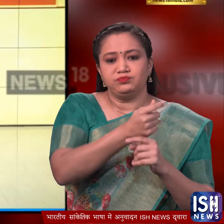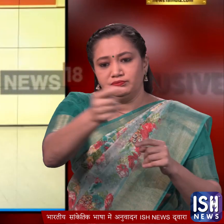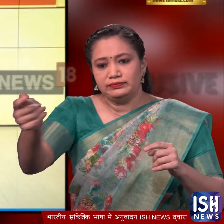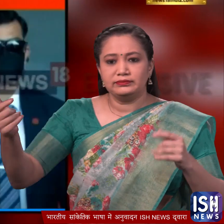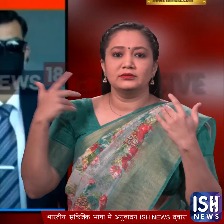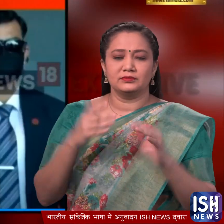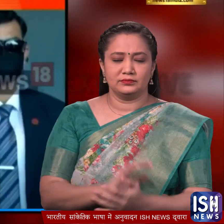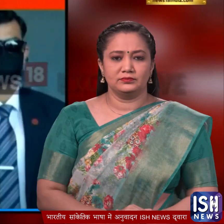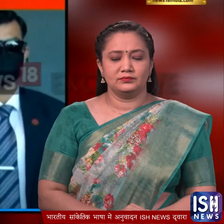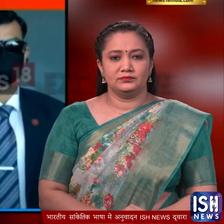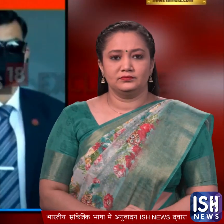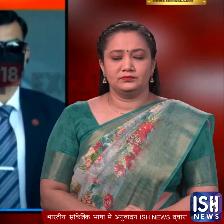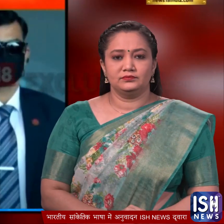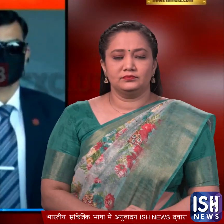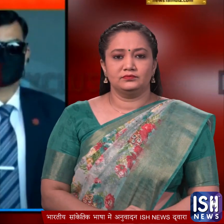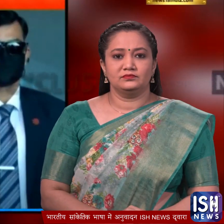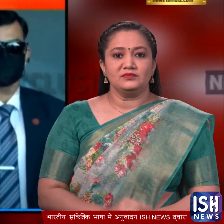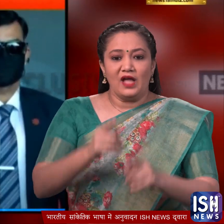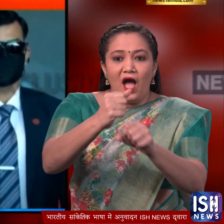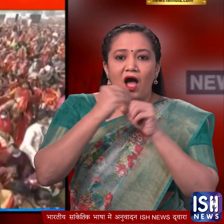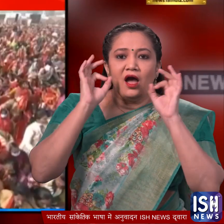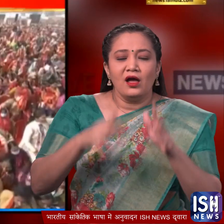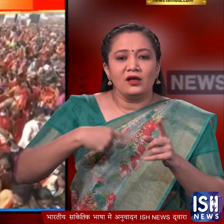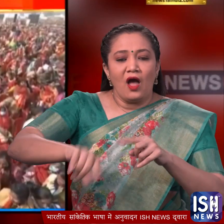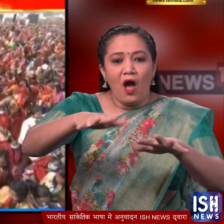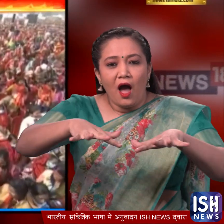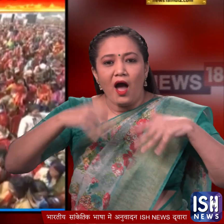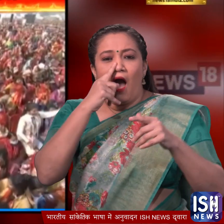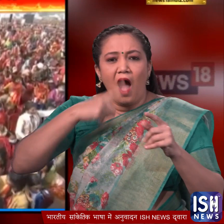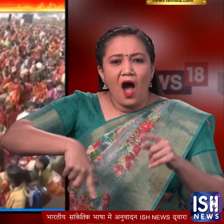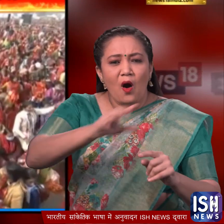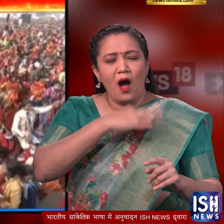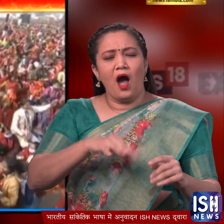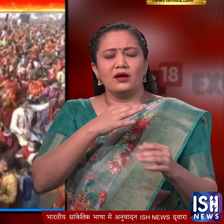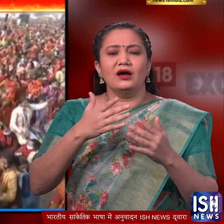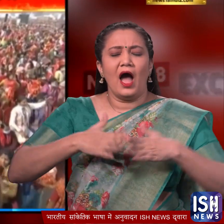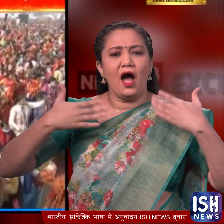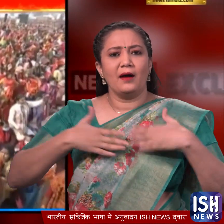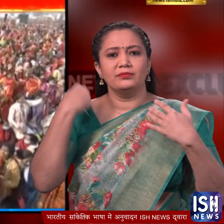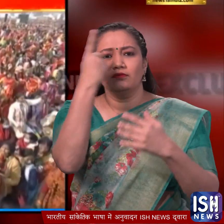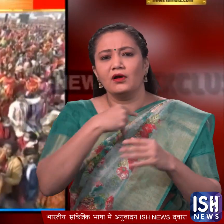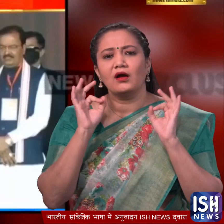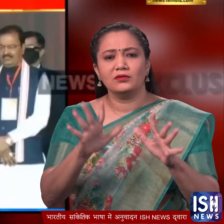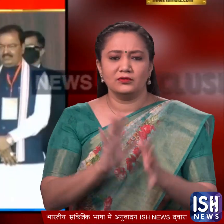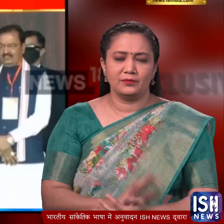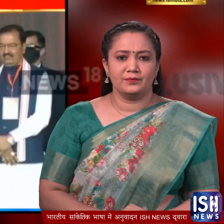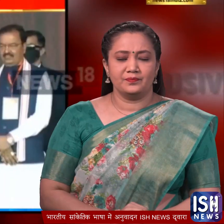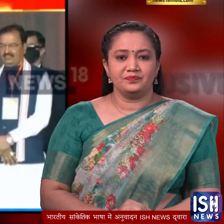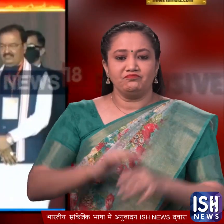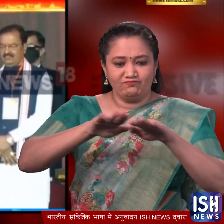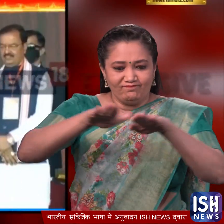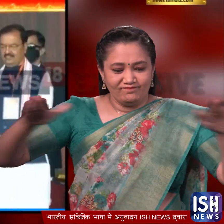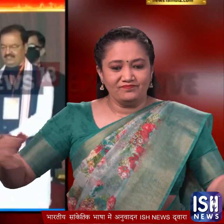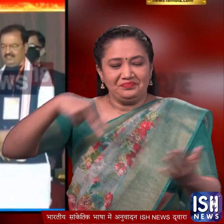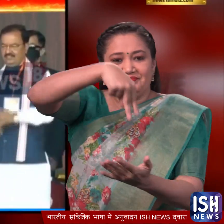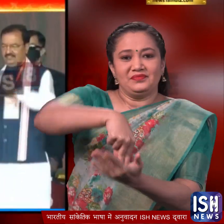दी। और प्रधानमंत्री से मिली सौगात की खुशी रैली में मौजूद हजारों महिलाओं के चेहरे पर साफ दिखी। रैली के लिए